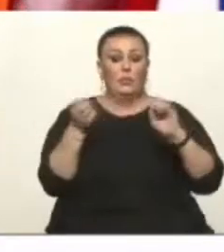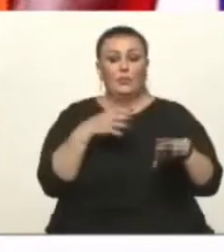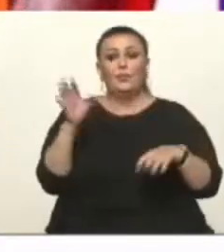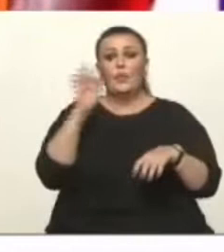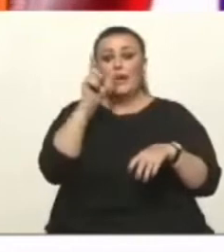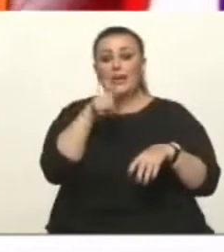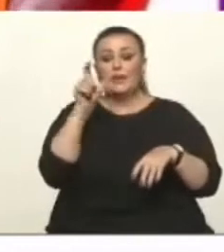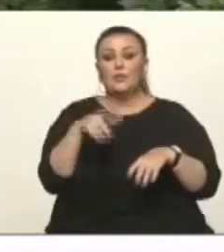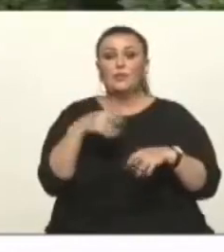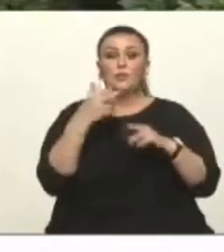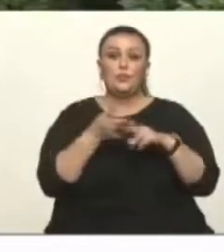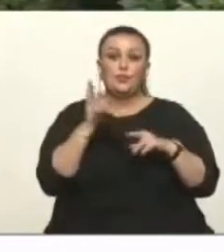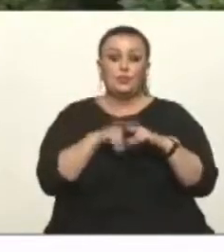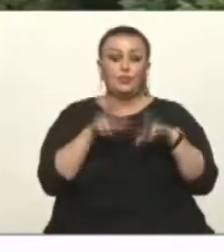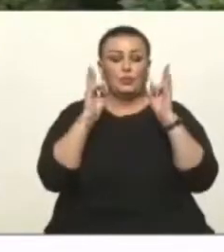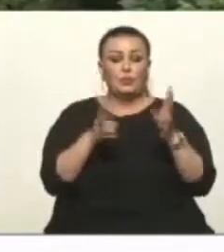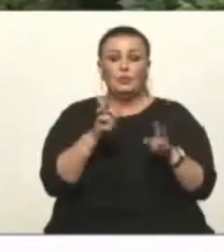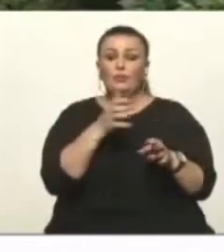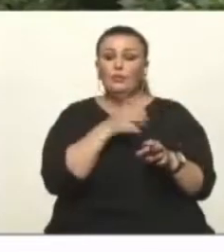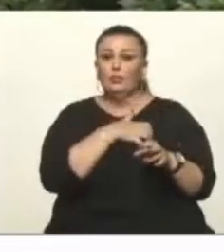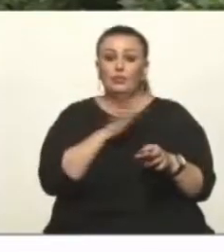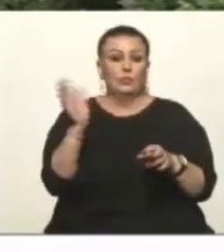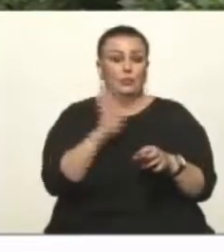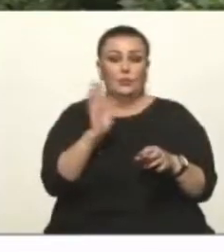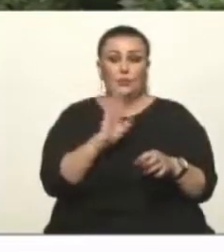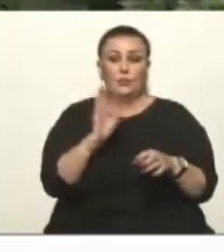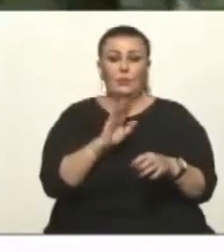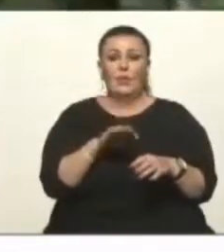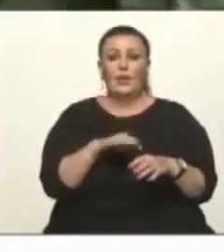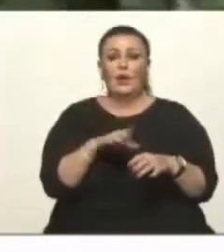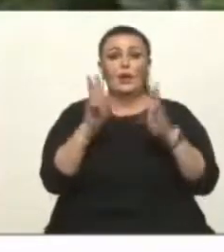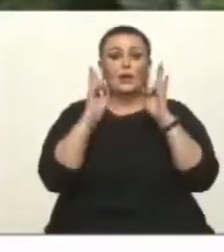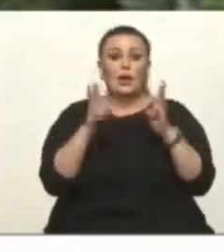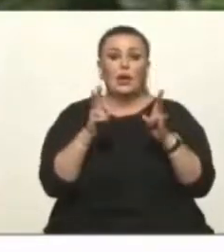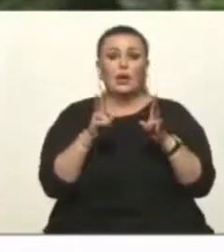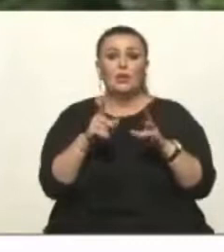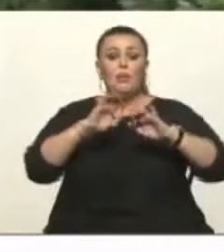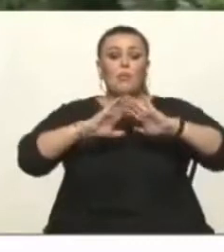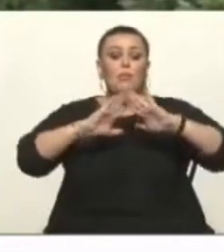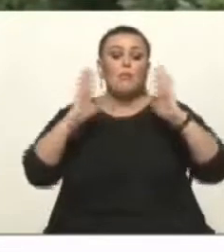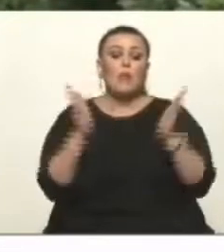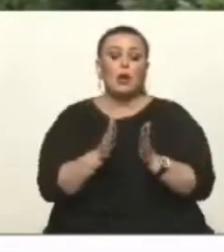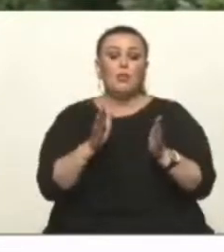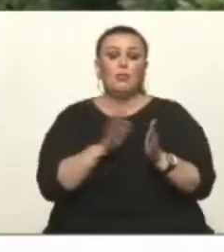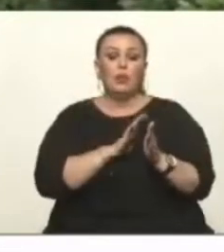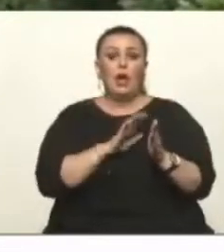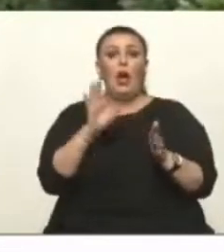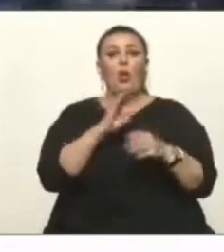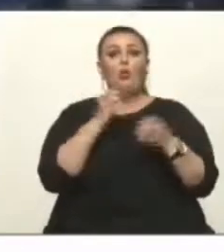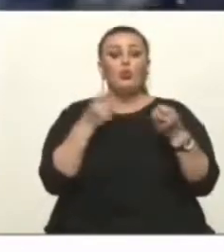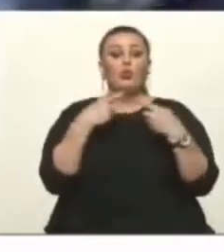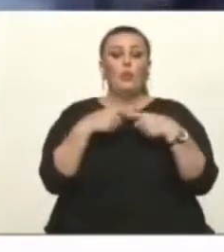insanların bundan zərər çəkməsini istəmirik və istəyirik ki, zərəri ən minimum səviyyədə saxlayaq. Bundan